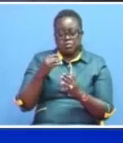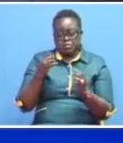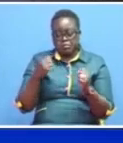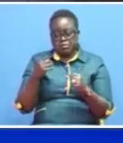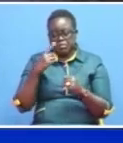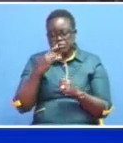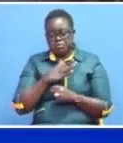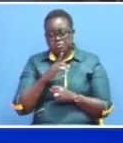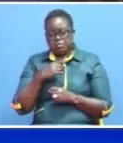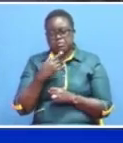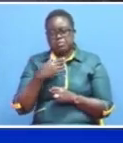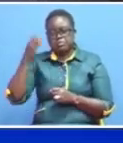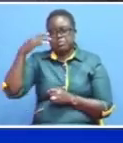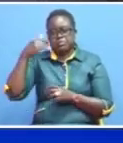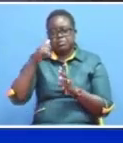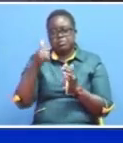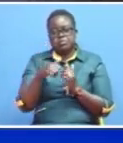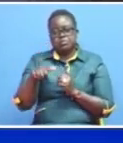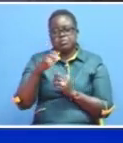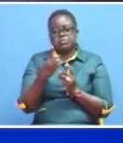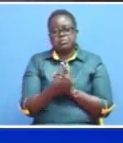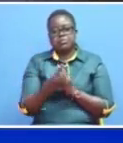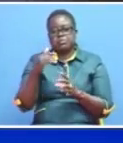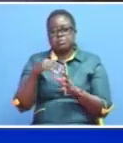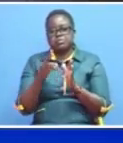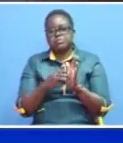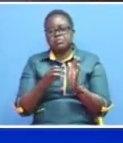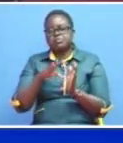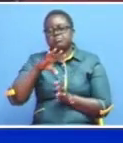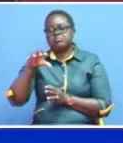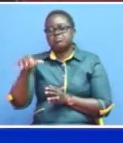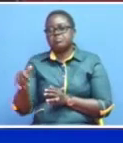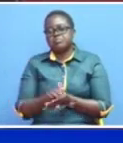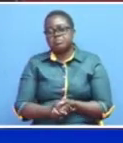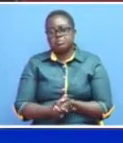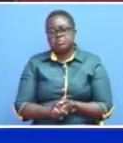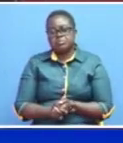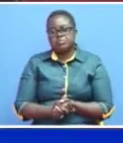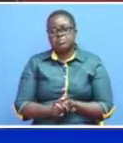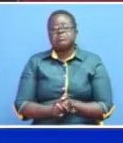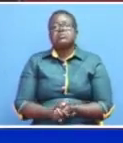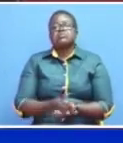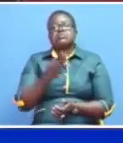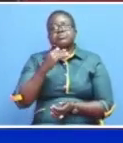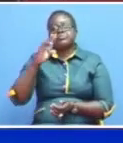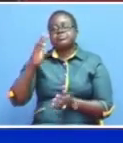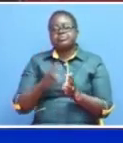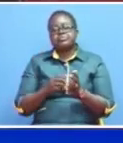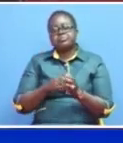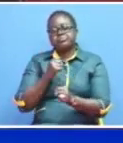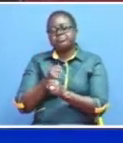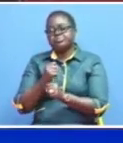na stima ndheni wa isio siki vodhuwa ni kauntini ya Masako. Tienda ijeta Masako te kasa na ange